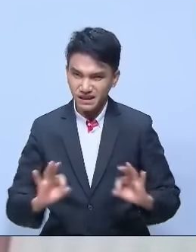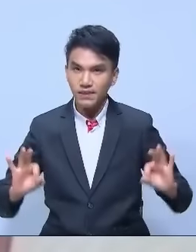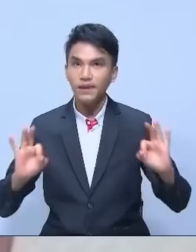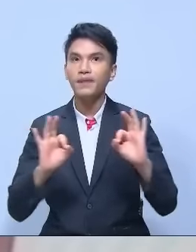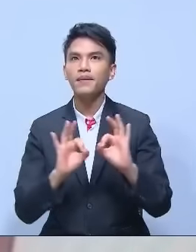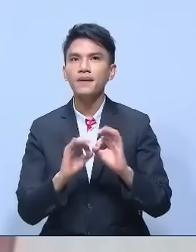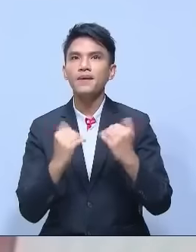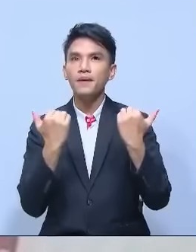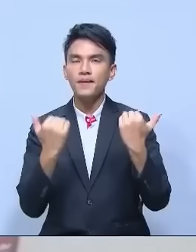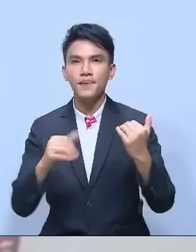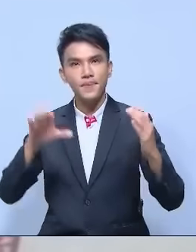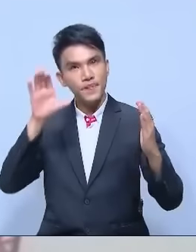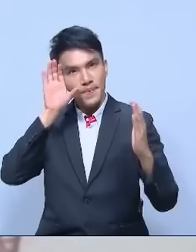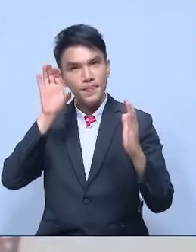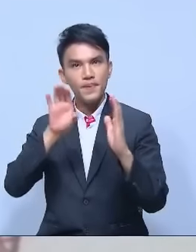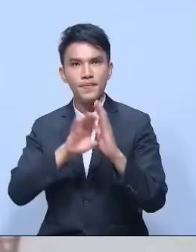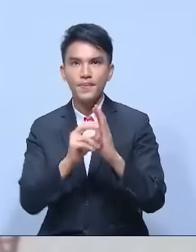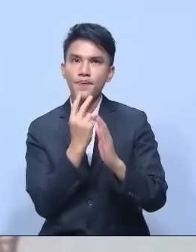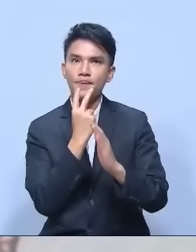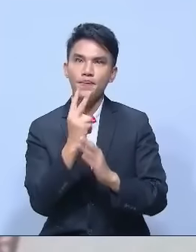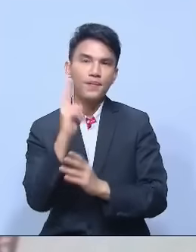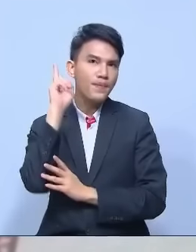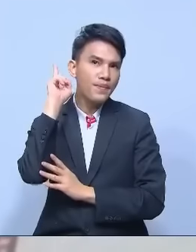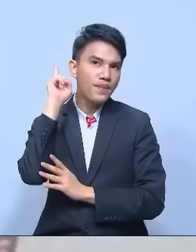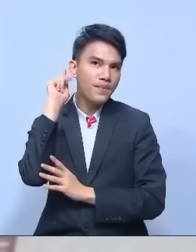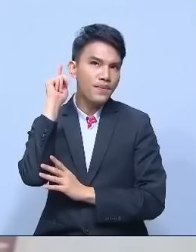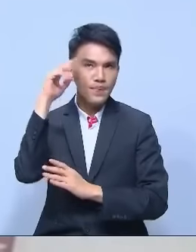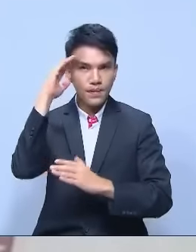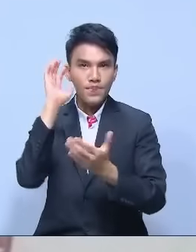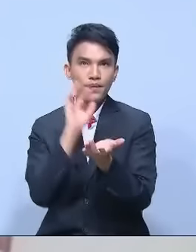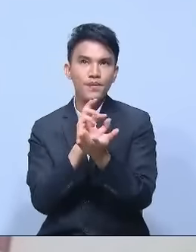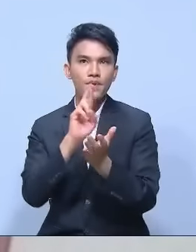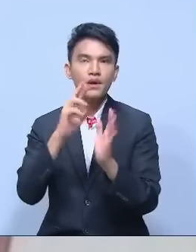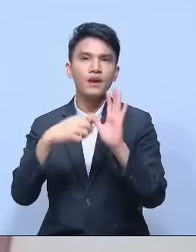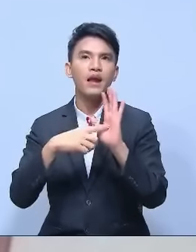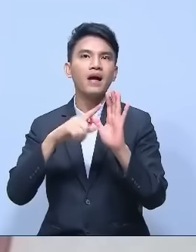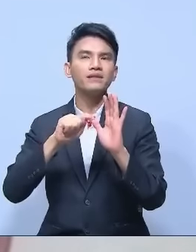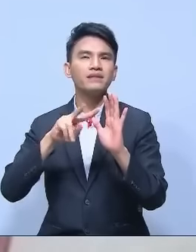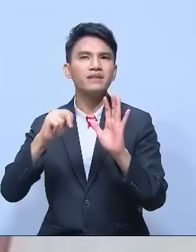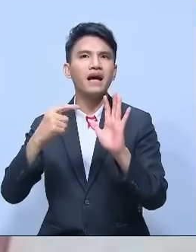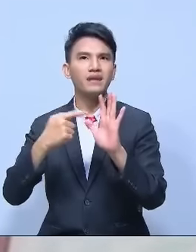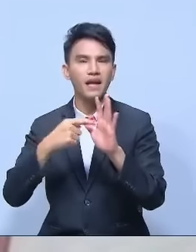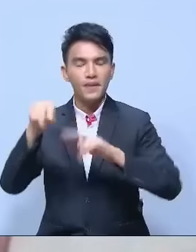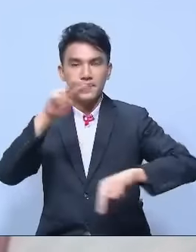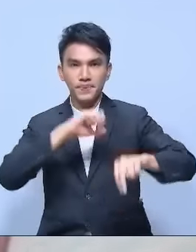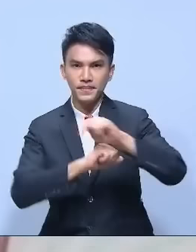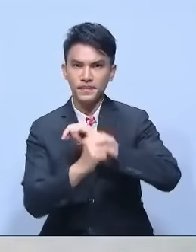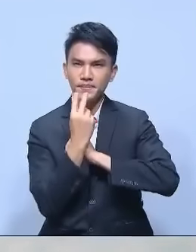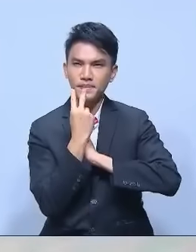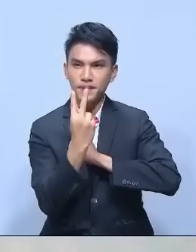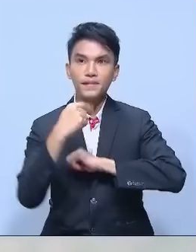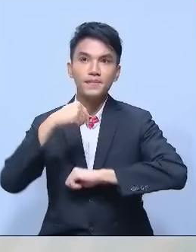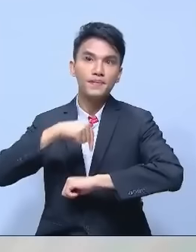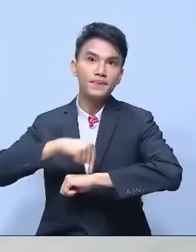มีภาพที่ทีมข่าวเราไปได้จากตำรวจสภ.รัตนาธิเบศรมาตรวจสอบจากกล้องวงจรปิดพบว่าในช่วงเวล